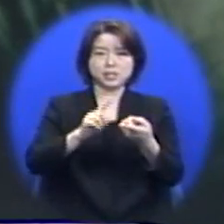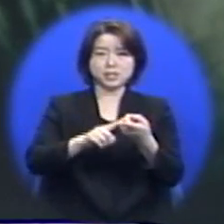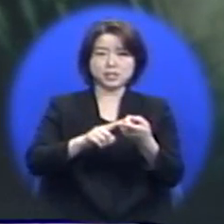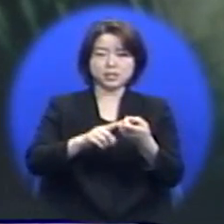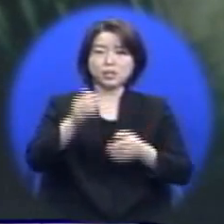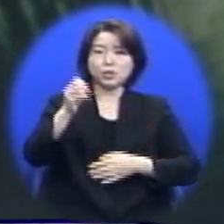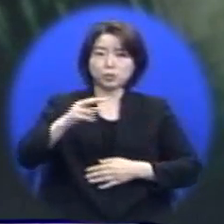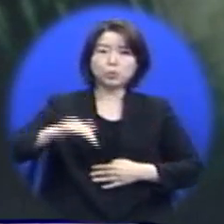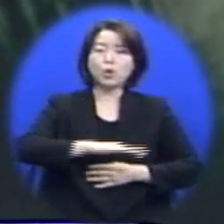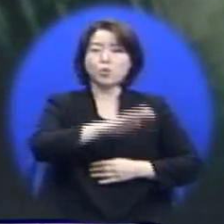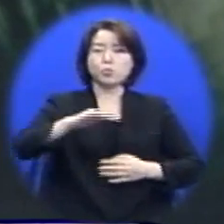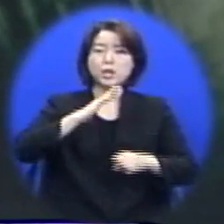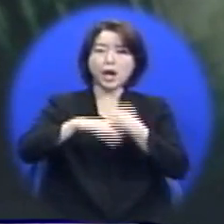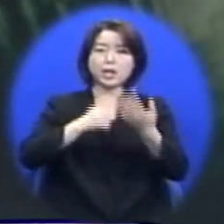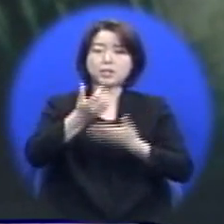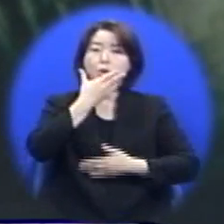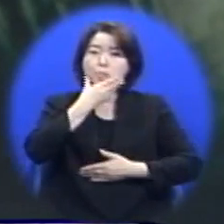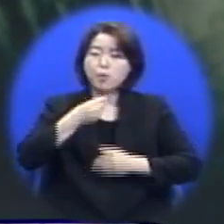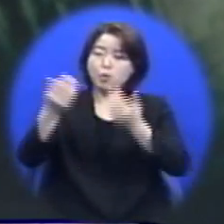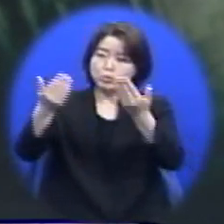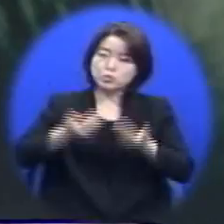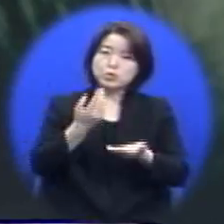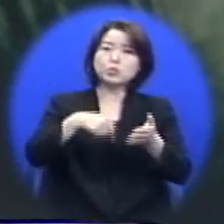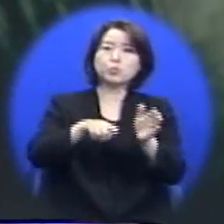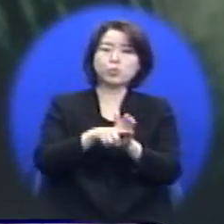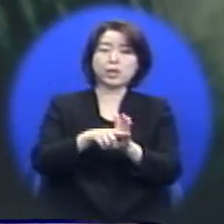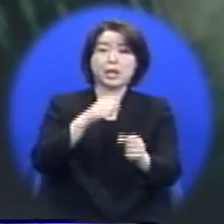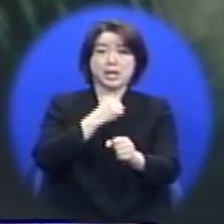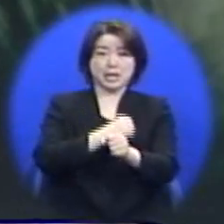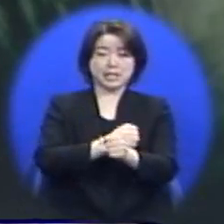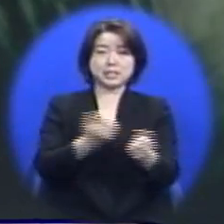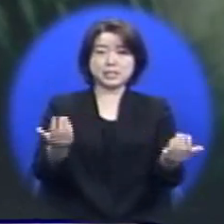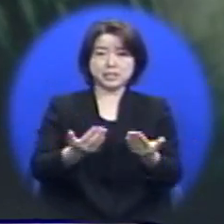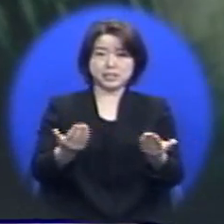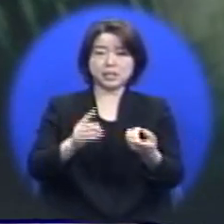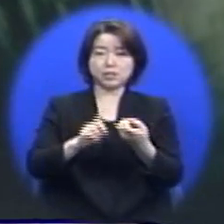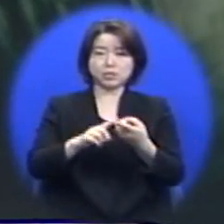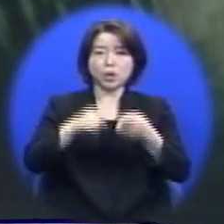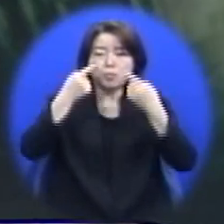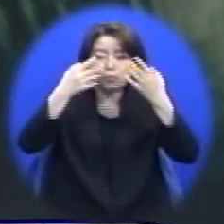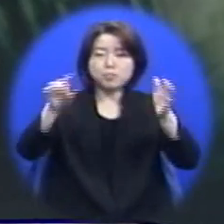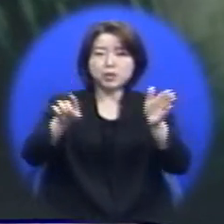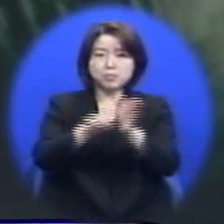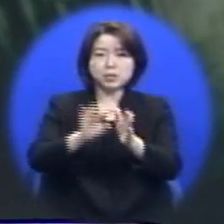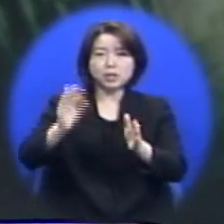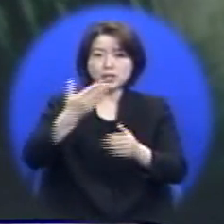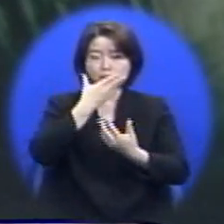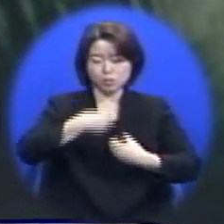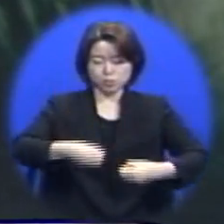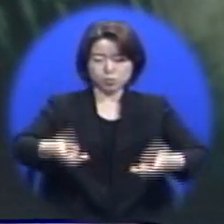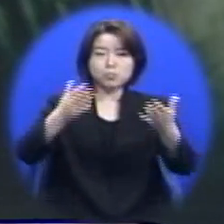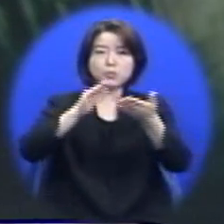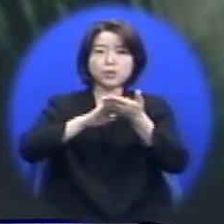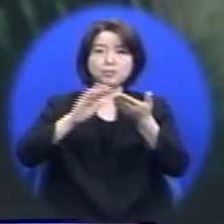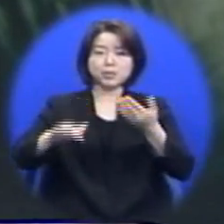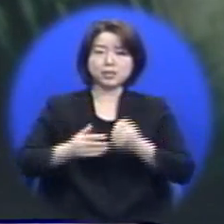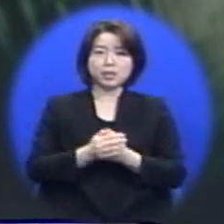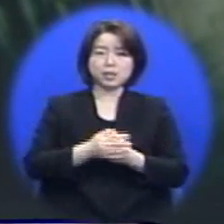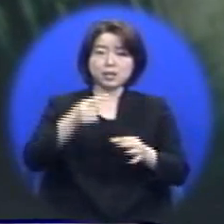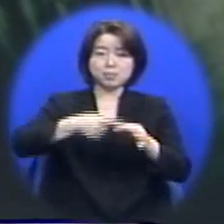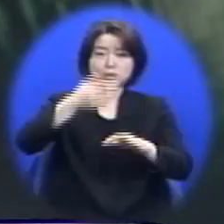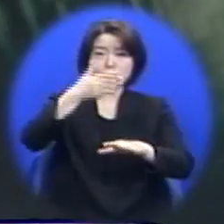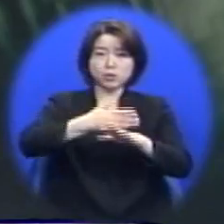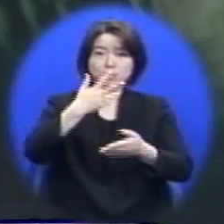우리에게 하나님이 복을 주시려고 그렇게 하셨다는 사실이 분명히 믿어지게 되기를 축복합니다. 맥주감사주일이